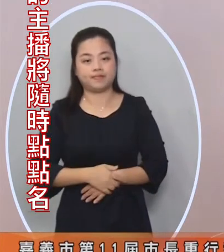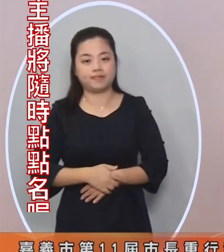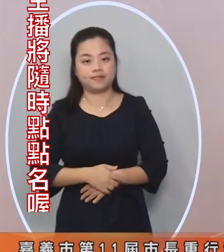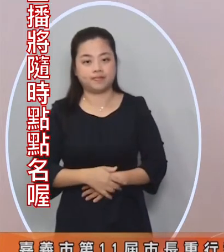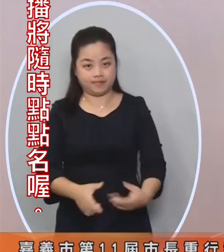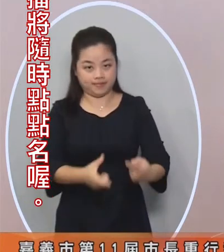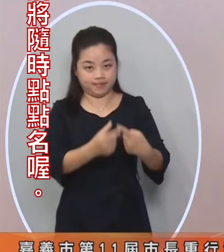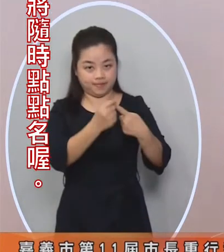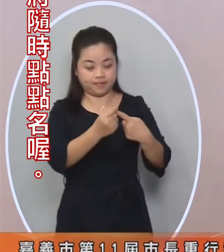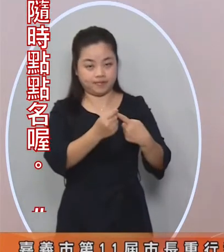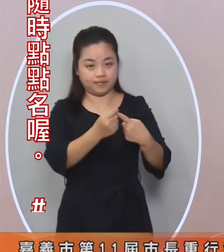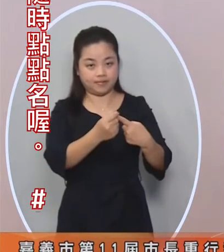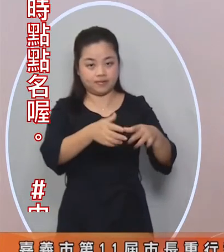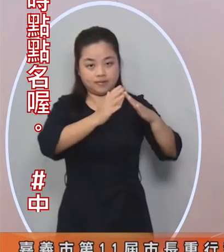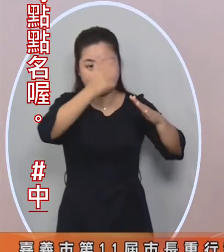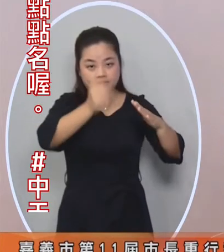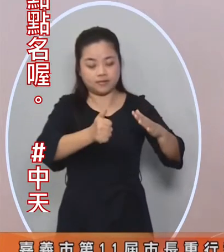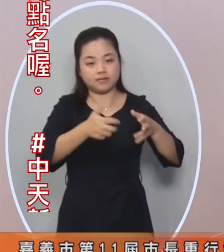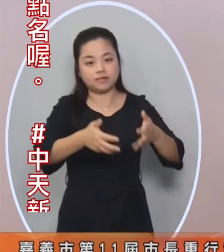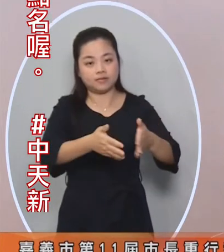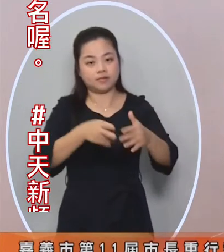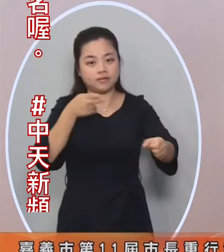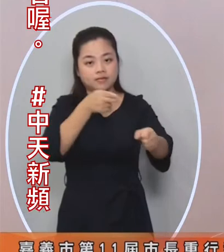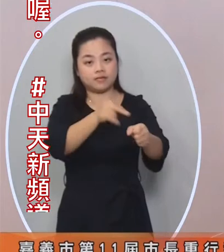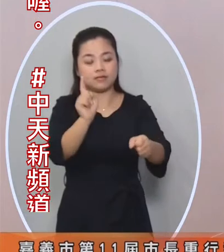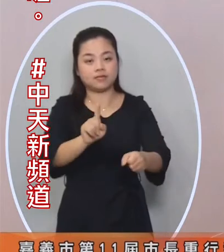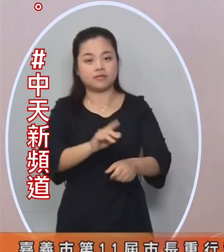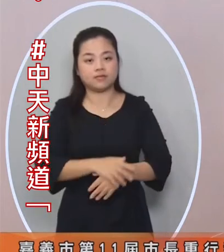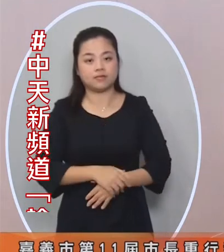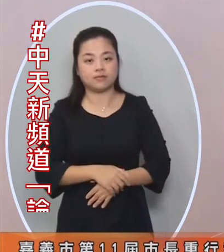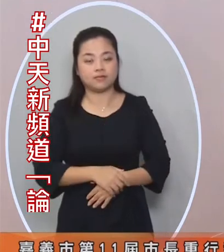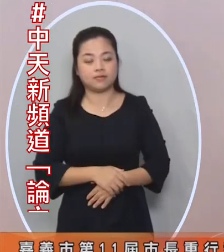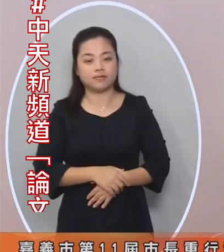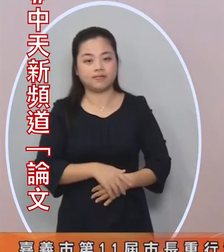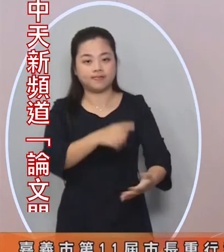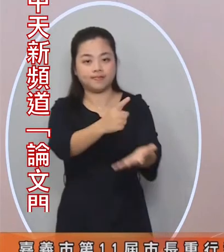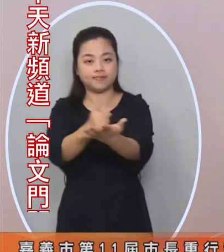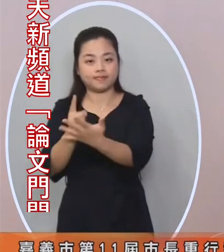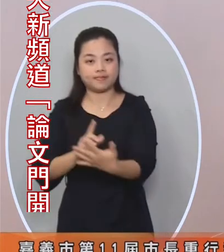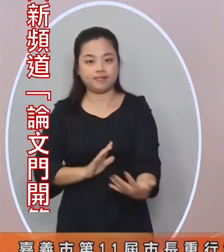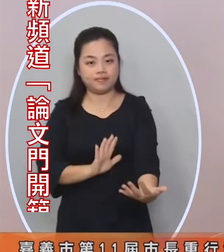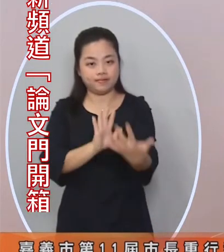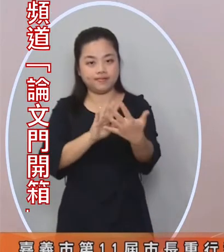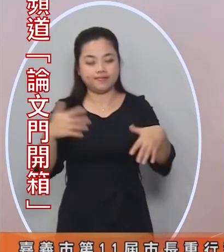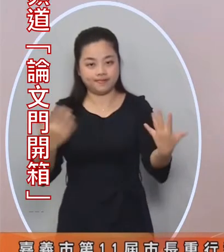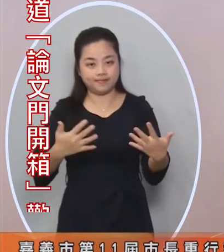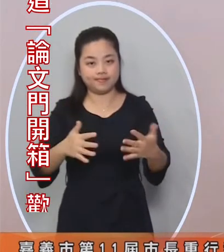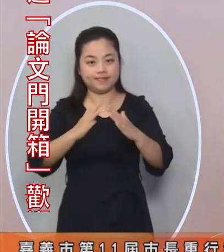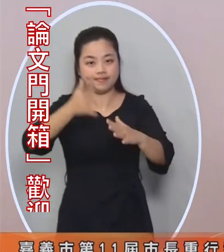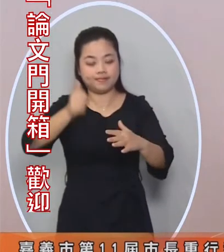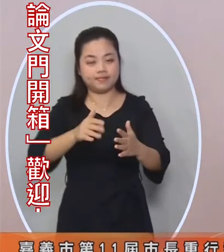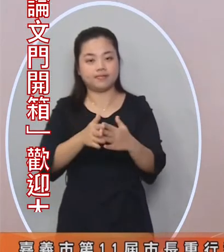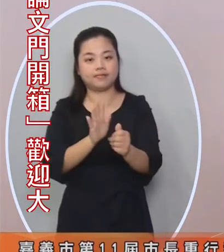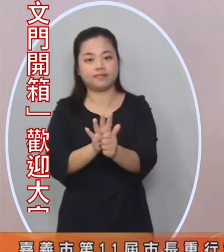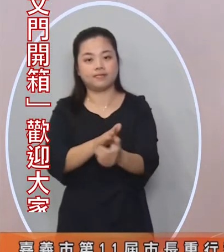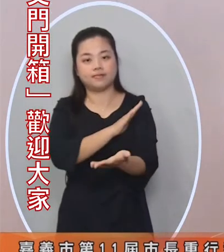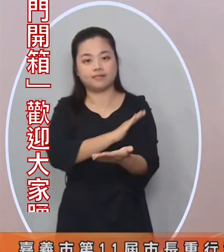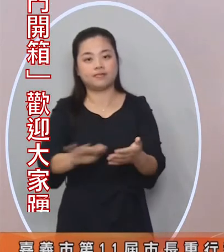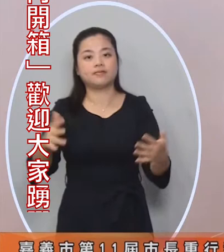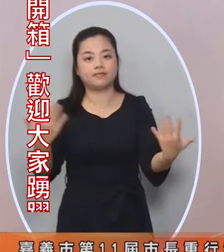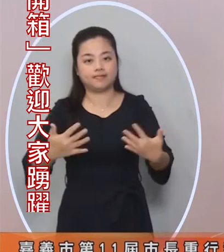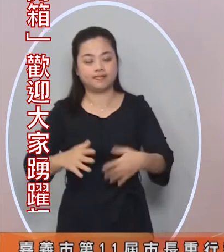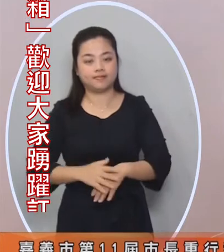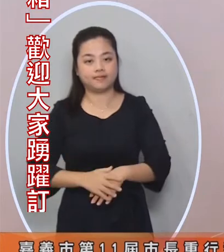就是第一个，市长最重要的目标就是什么？就是民众面对的问题，市长要帮大家解决问